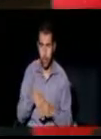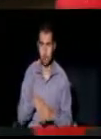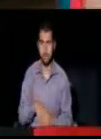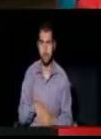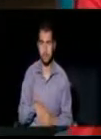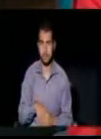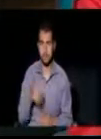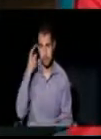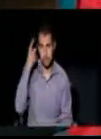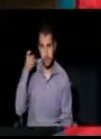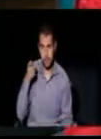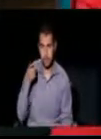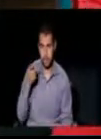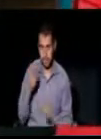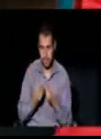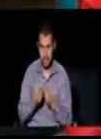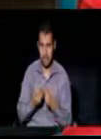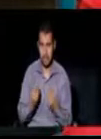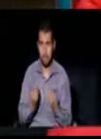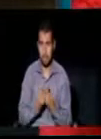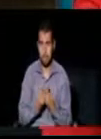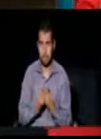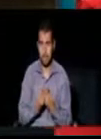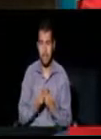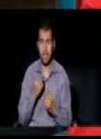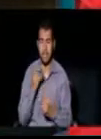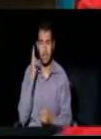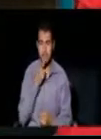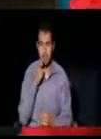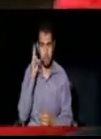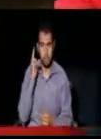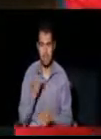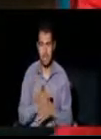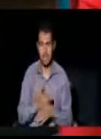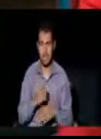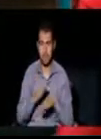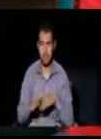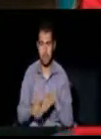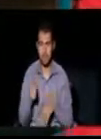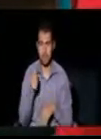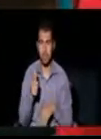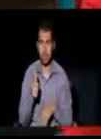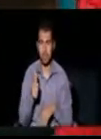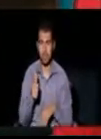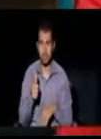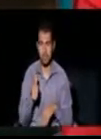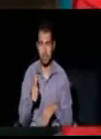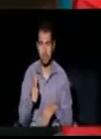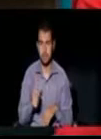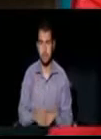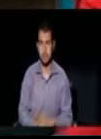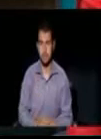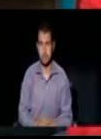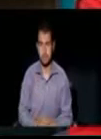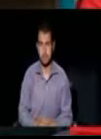هم يعرفوا ازاي يتعاملوا مع الصم، مع اولادهم الصم، علشان خاطر يربوهم كويس ويطلعوهم حاجه كويسه